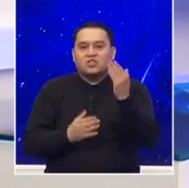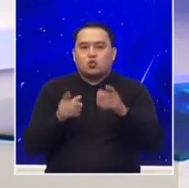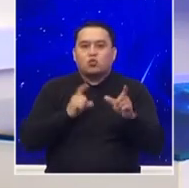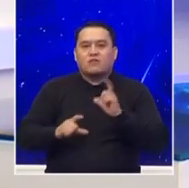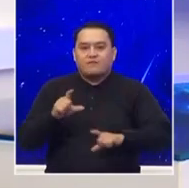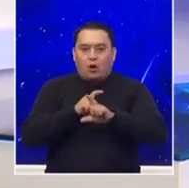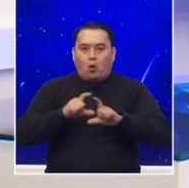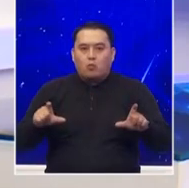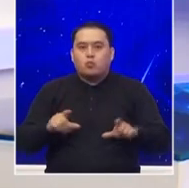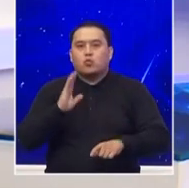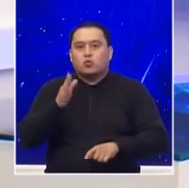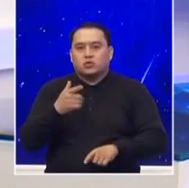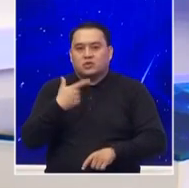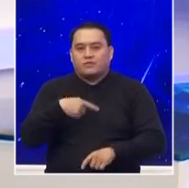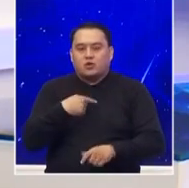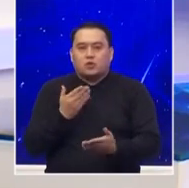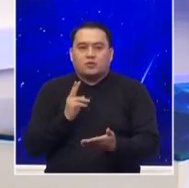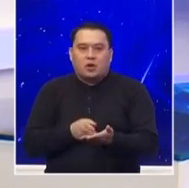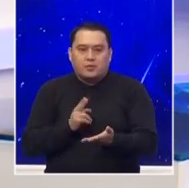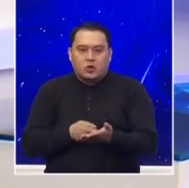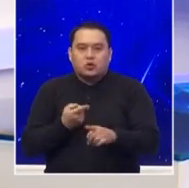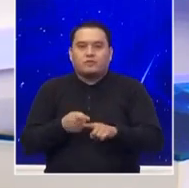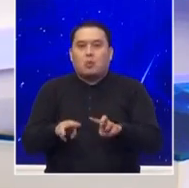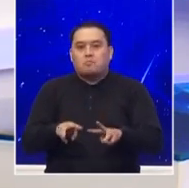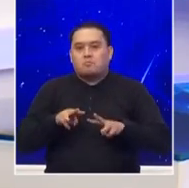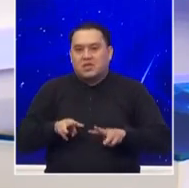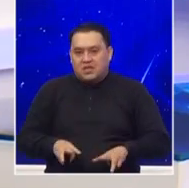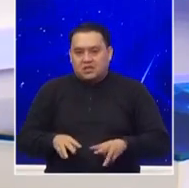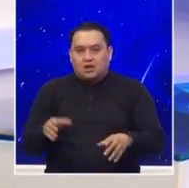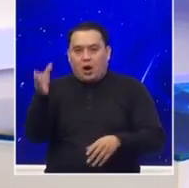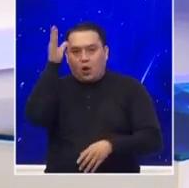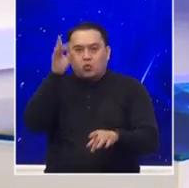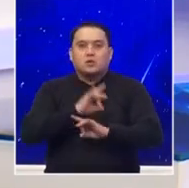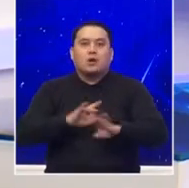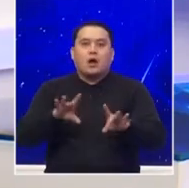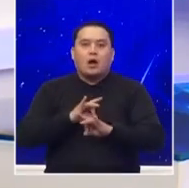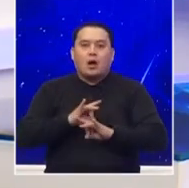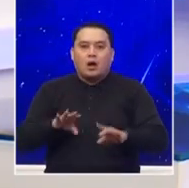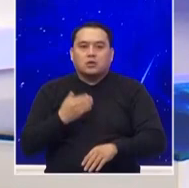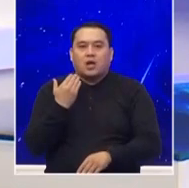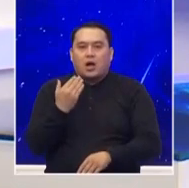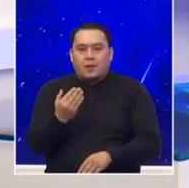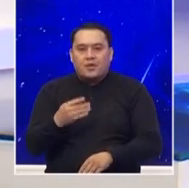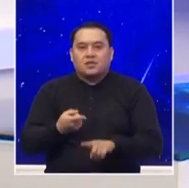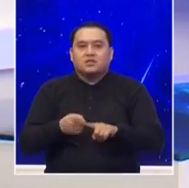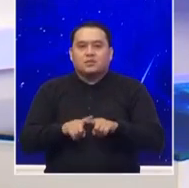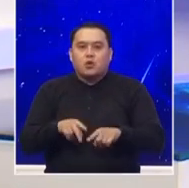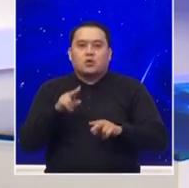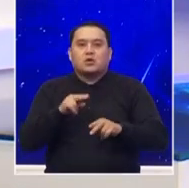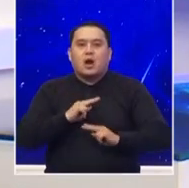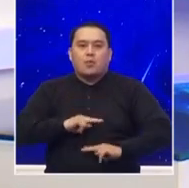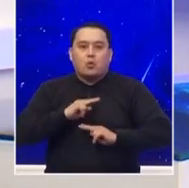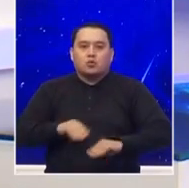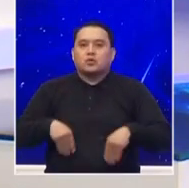учебного заведения будет собственного образца. Об этом рассказал министр образования и науки. По словам Асхата Аймагамбетова,